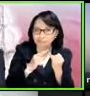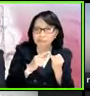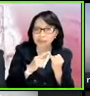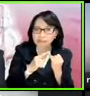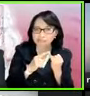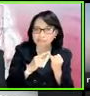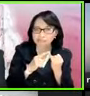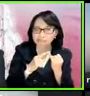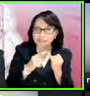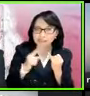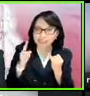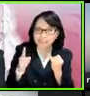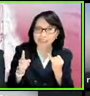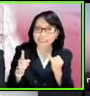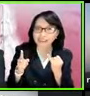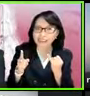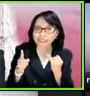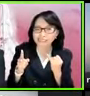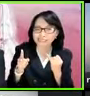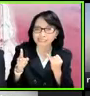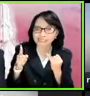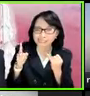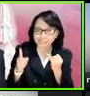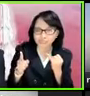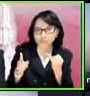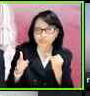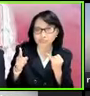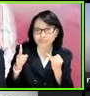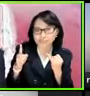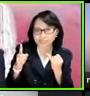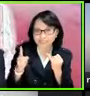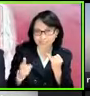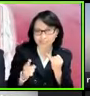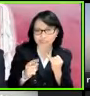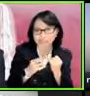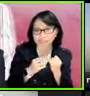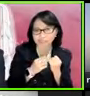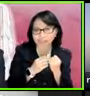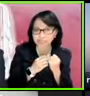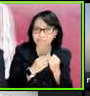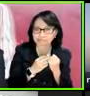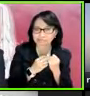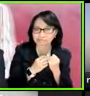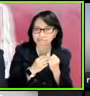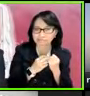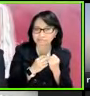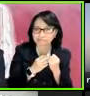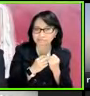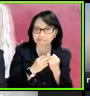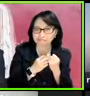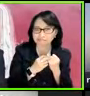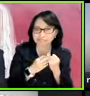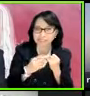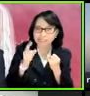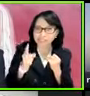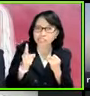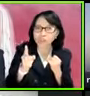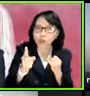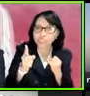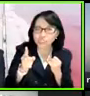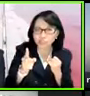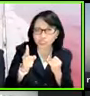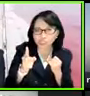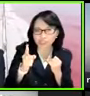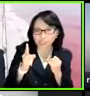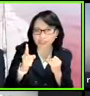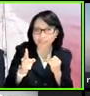pertama Hai karena Kristus Yesus amin amin dan